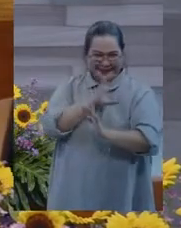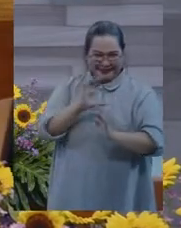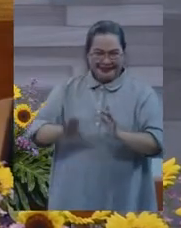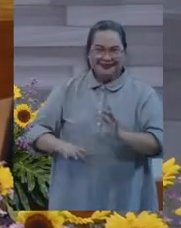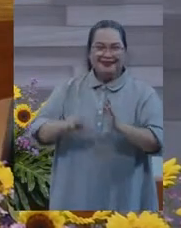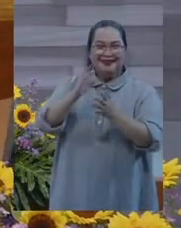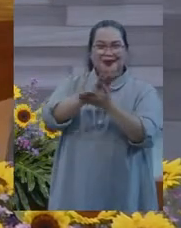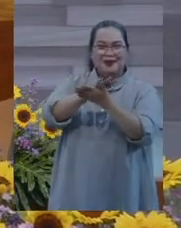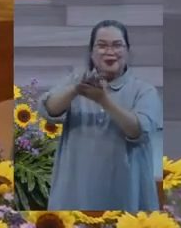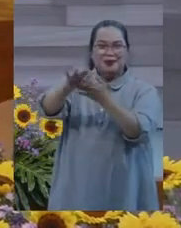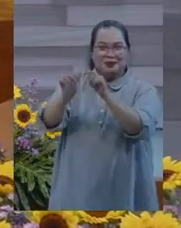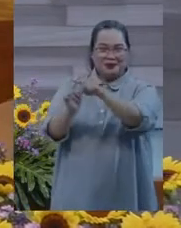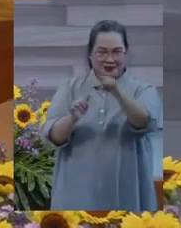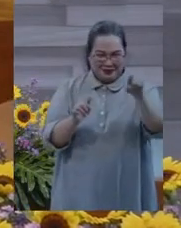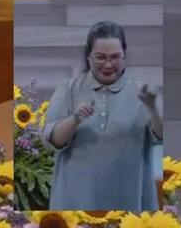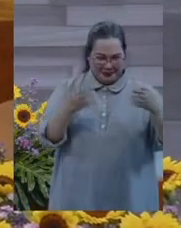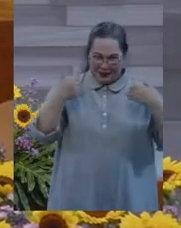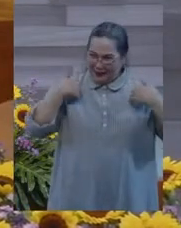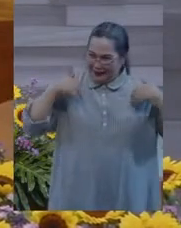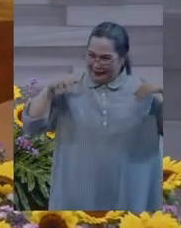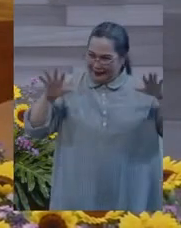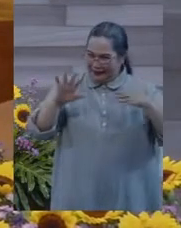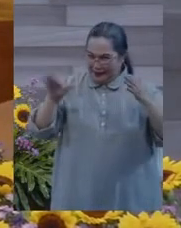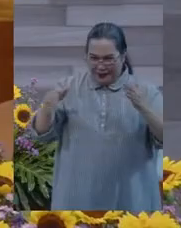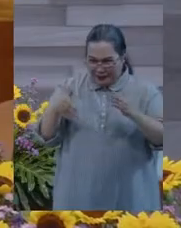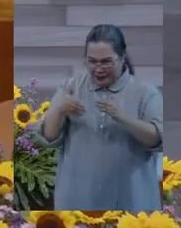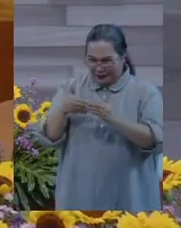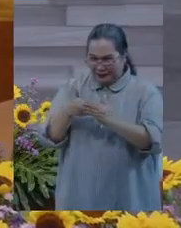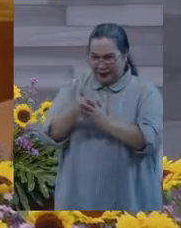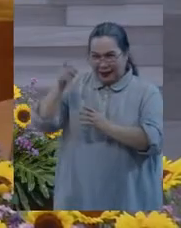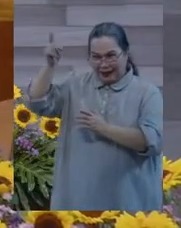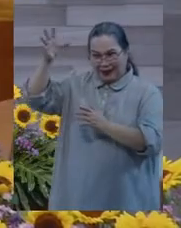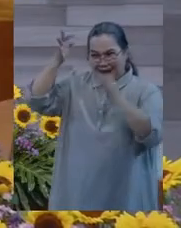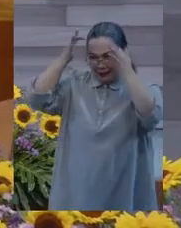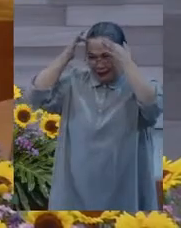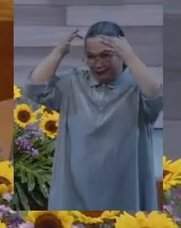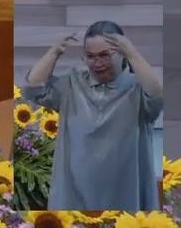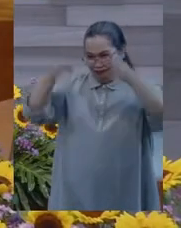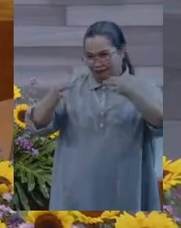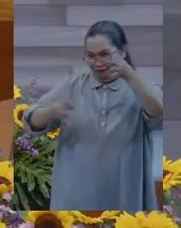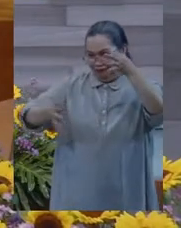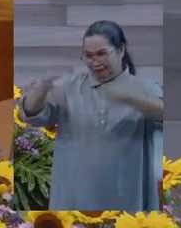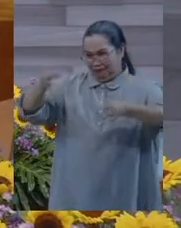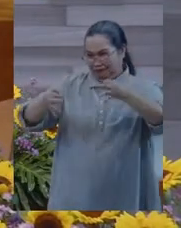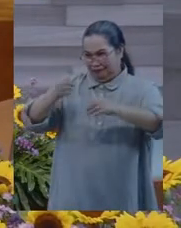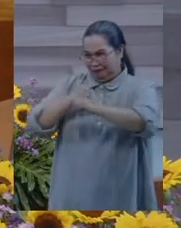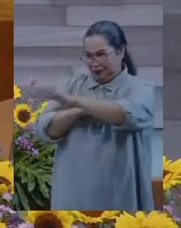binanal, kasama ng kanyang banal na anghel, at i-execute niya ang judgment sa buong mundo.